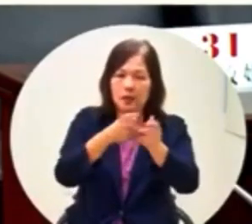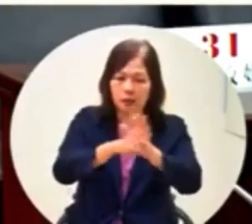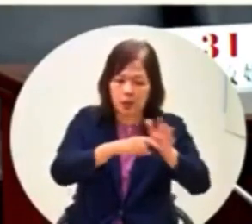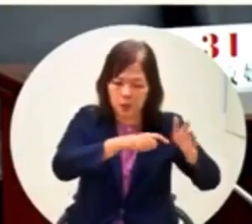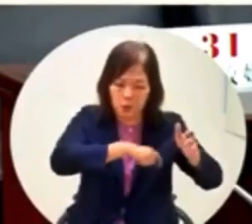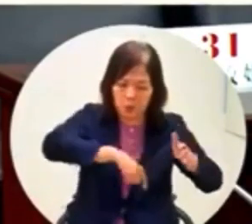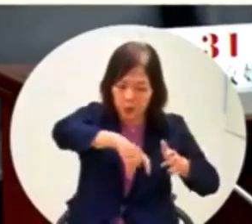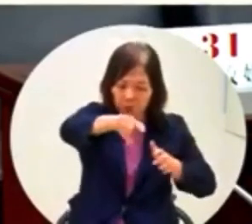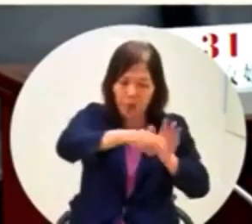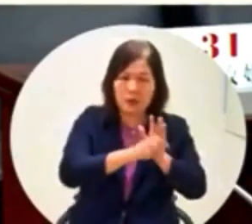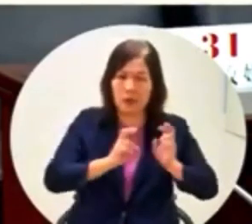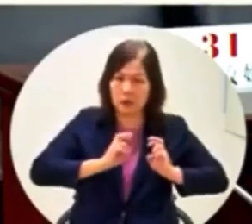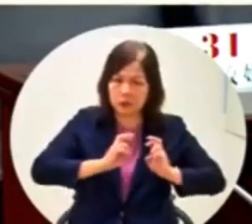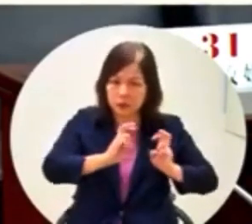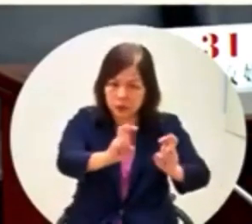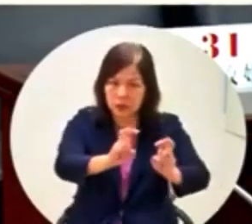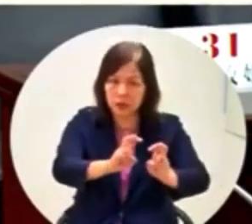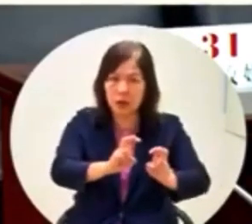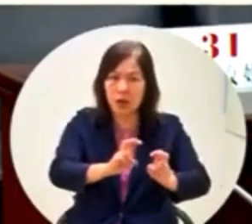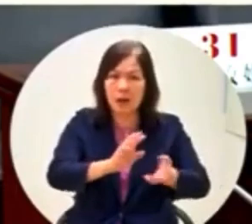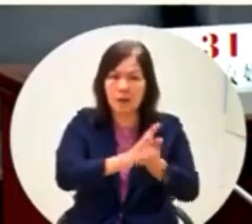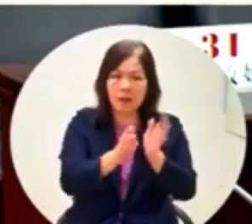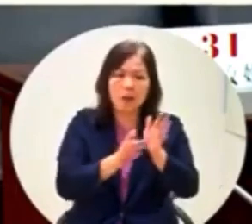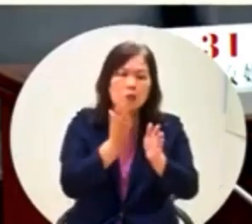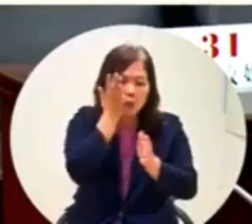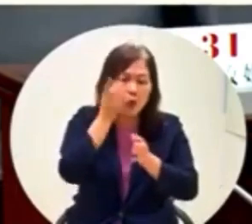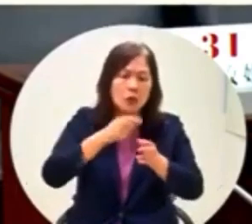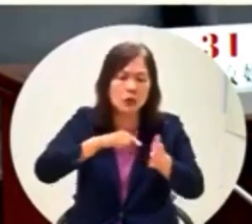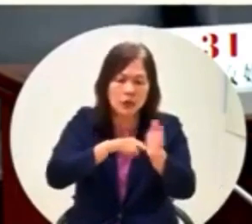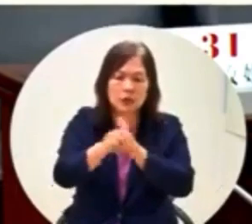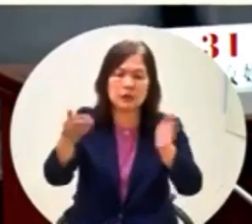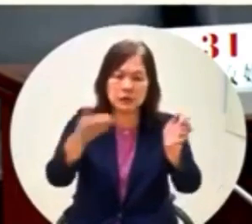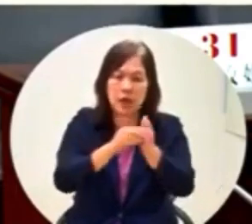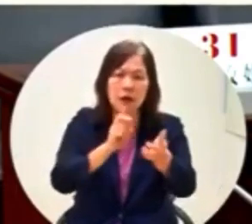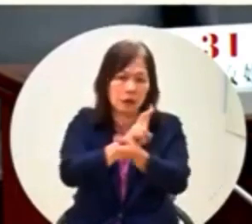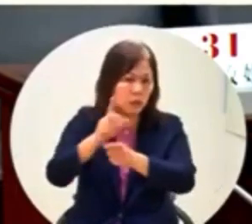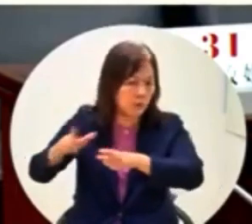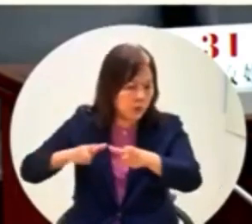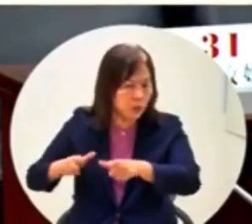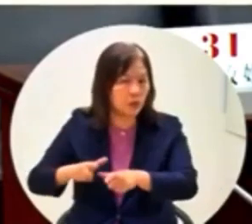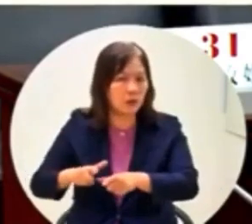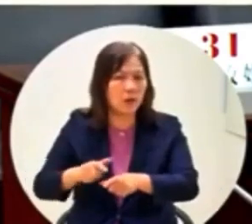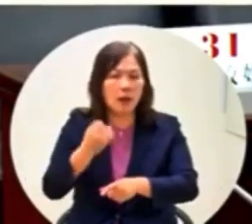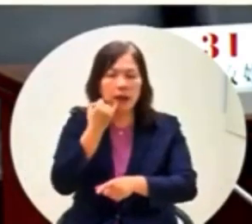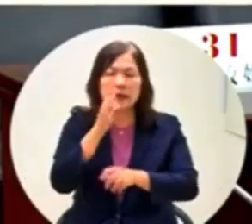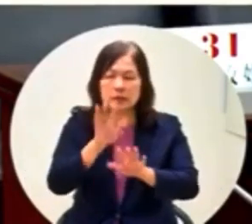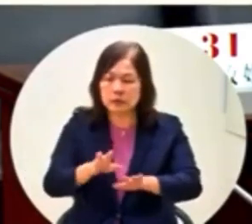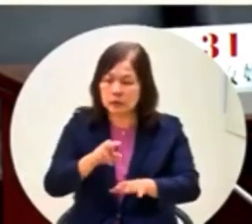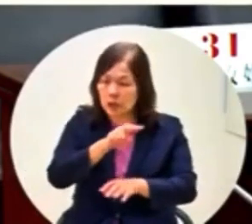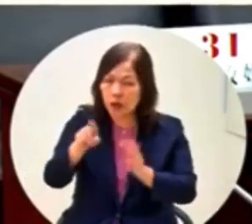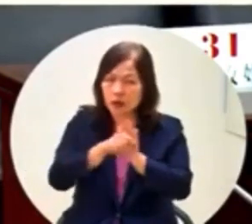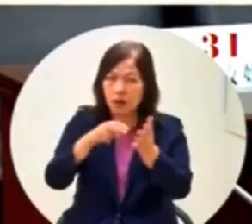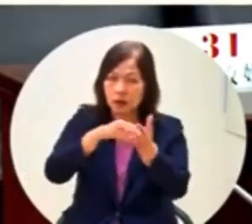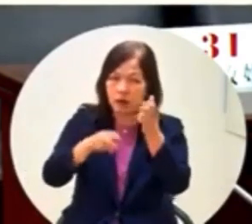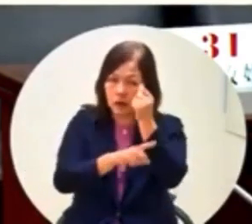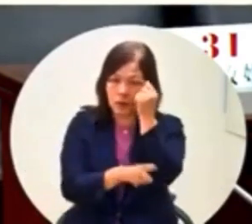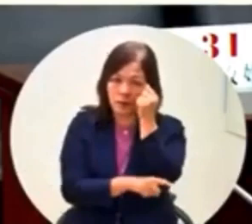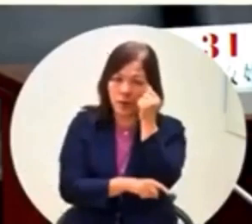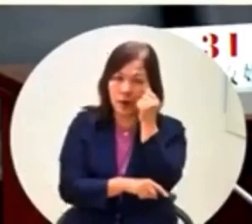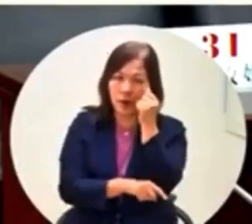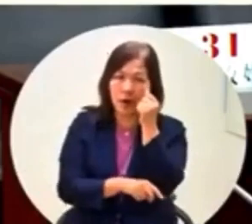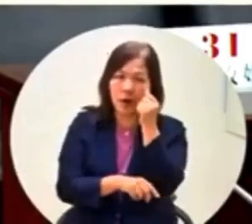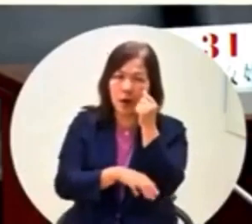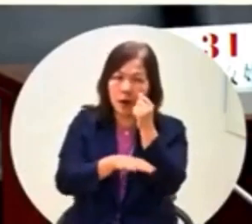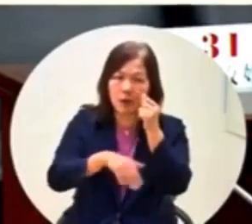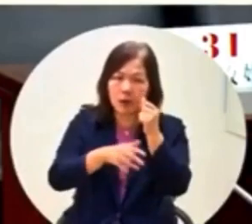条捷运来把它打通到林园，结果我看到本席看到立法院的这个铁道局副局